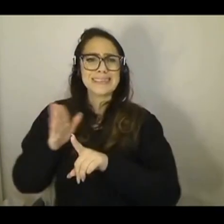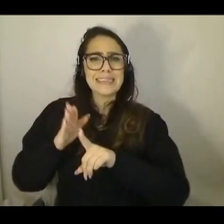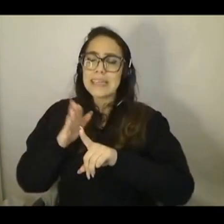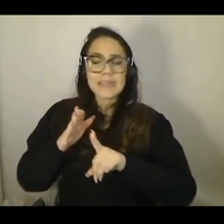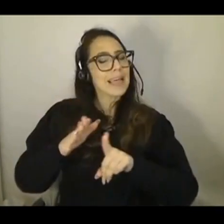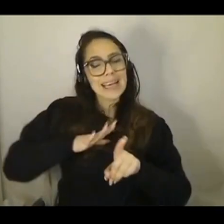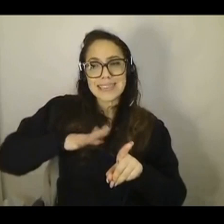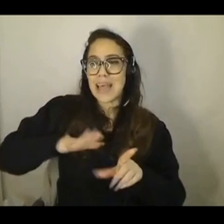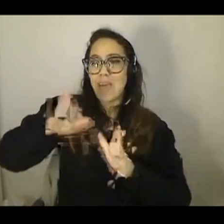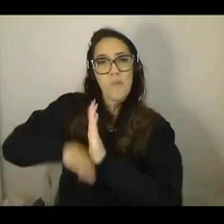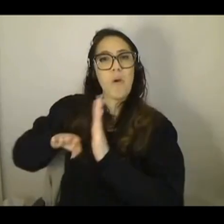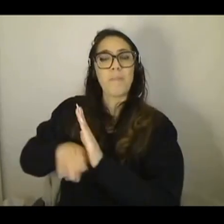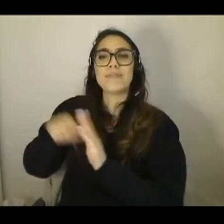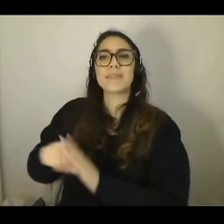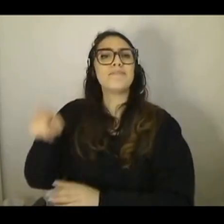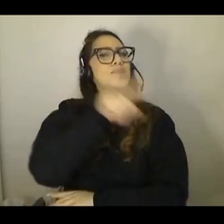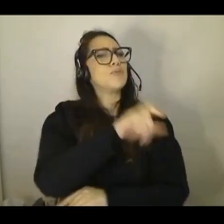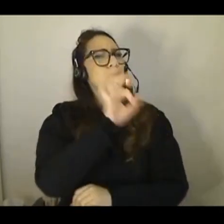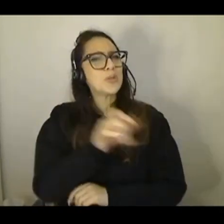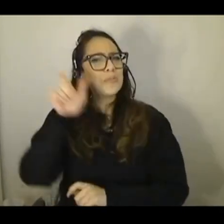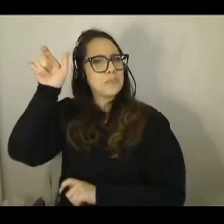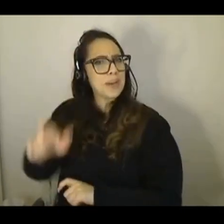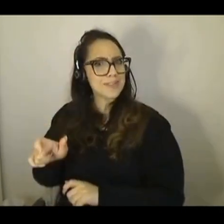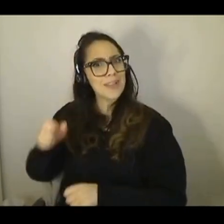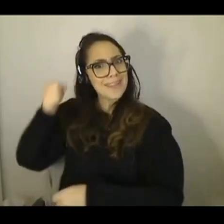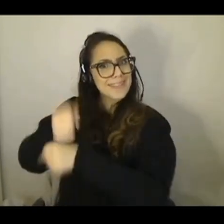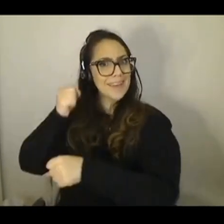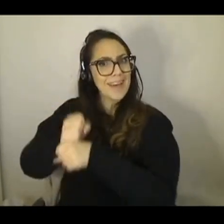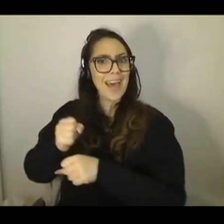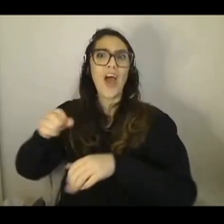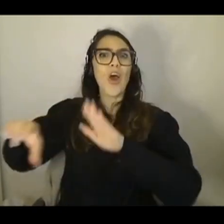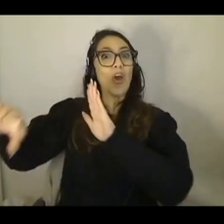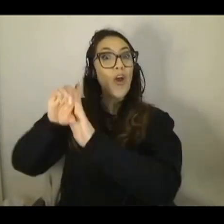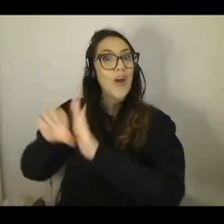Nos amis codeurs, justement, Philippe, ils ont eu cette possibilité d'avoir en open source